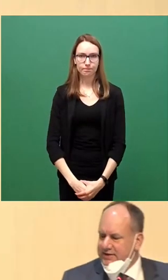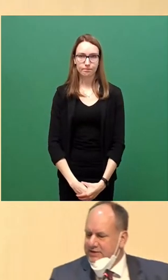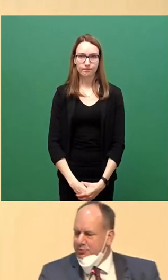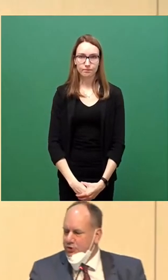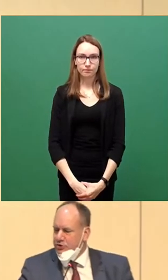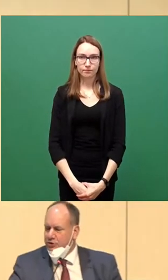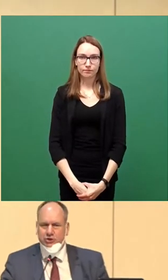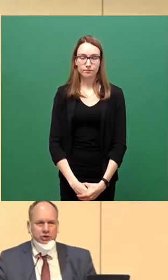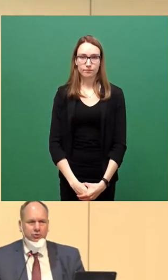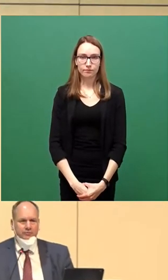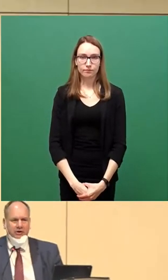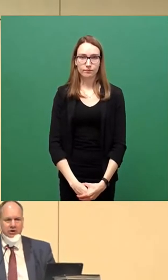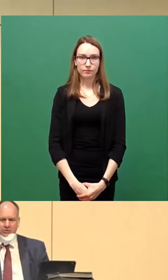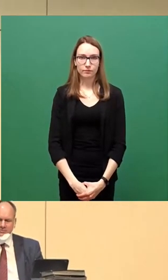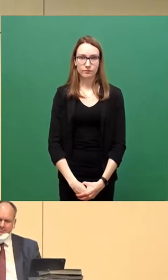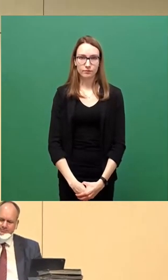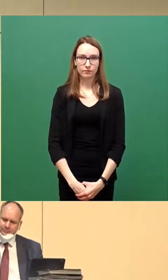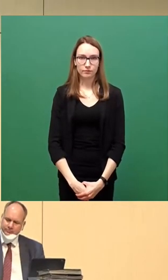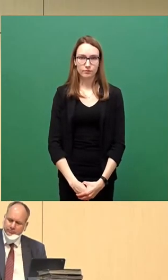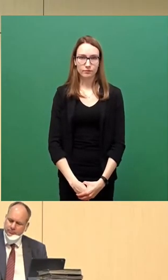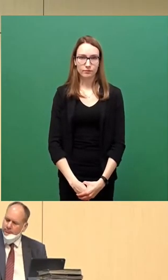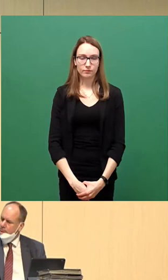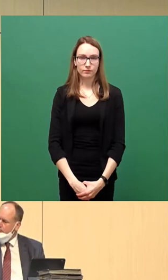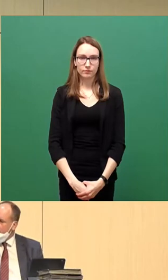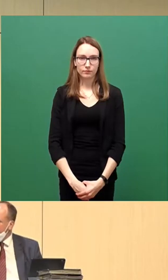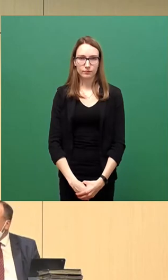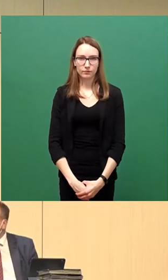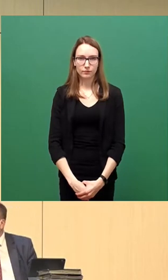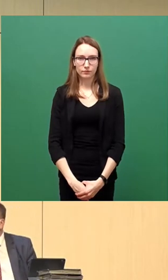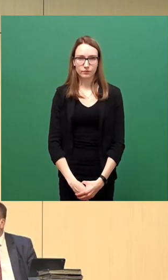Als nächstes Bündnis 90 Die Grünen Frau Krause.